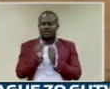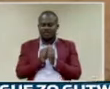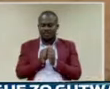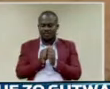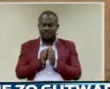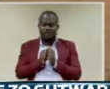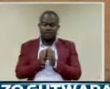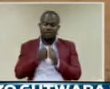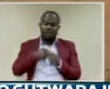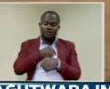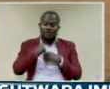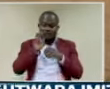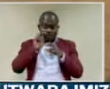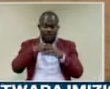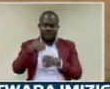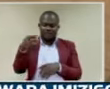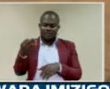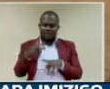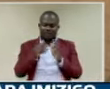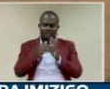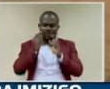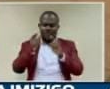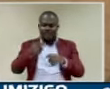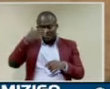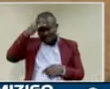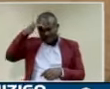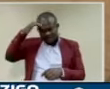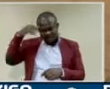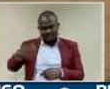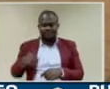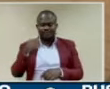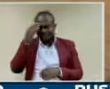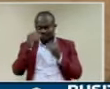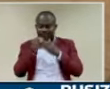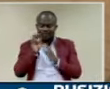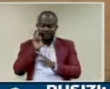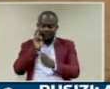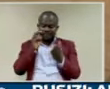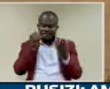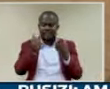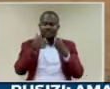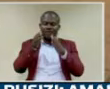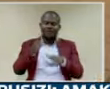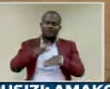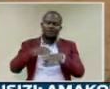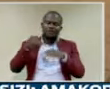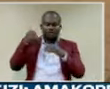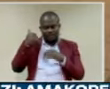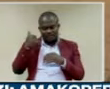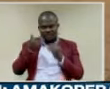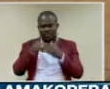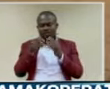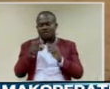Abashobora kuboneka ni 3, uretse ko nabo baboneka bigoranye, cyane cyane ko iyo umuntu abatumyeho ngo wenda habe